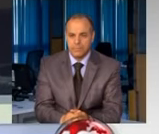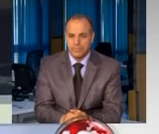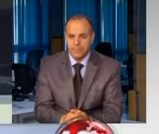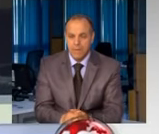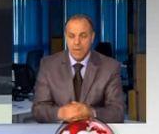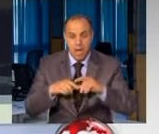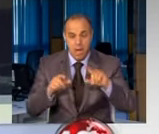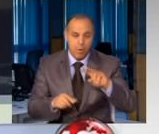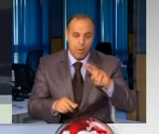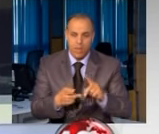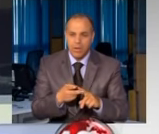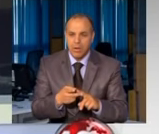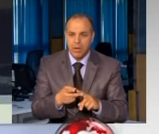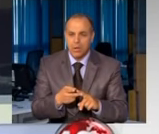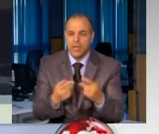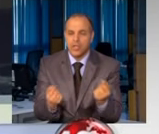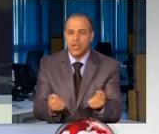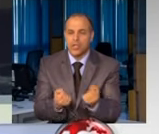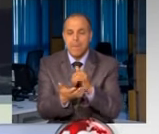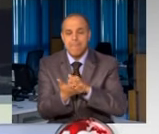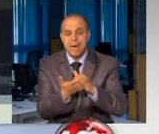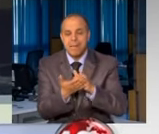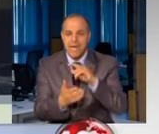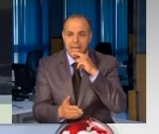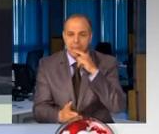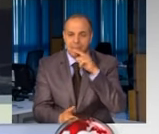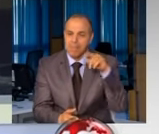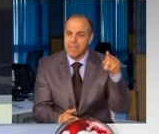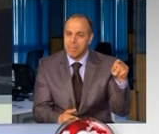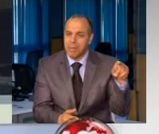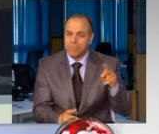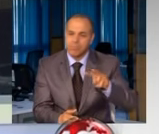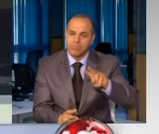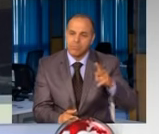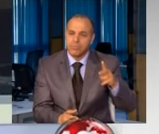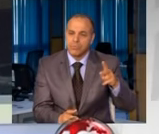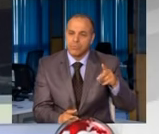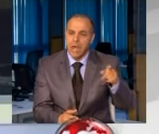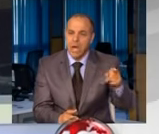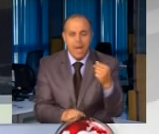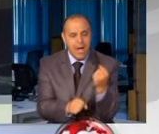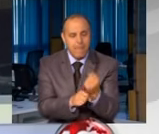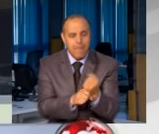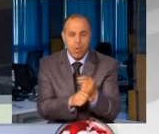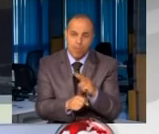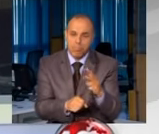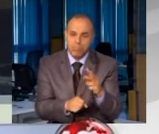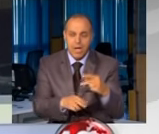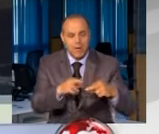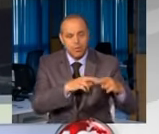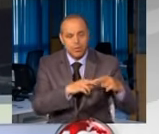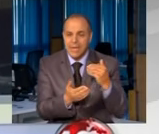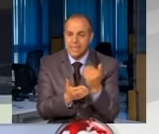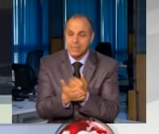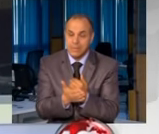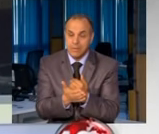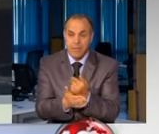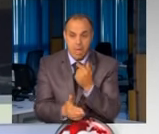في خبر آخر، تطوير نشاط مطار جابس مطمطة وتنويع مجالات عمله من أجل مردودية